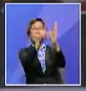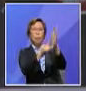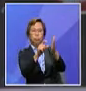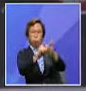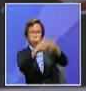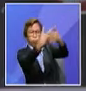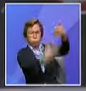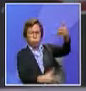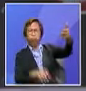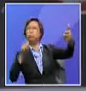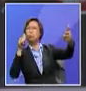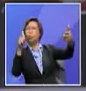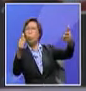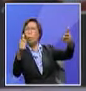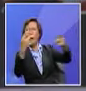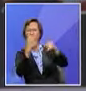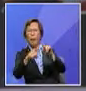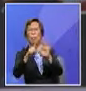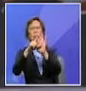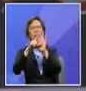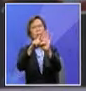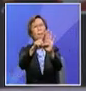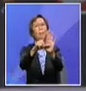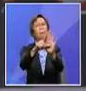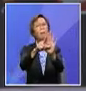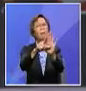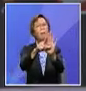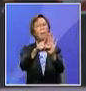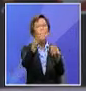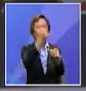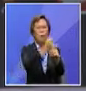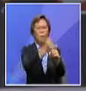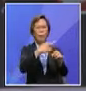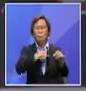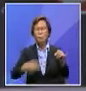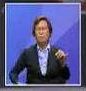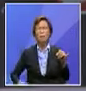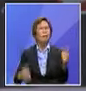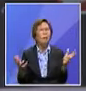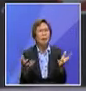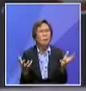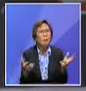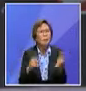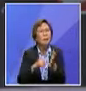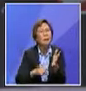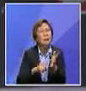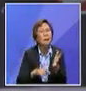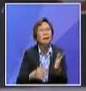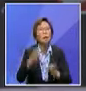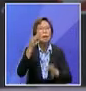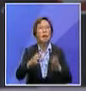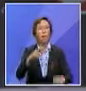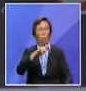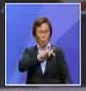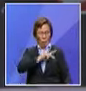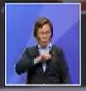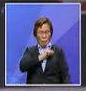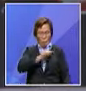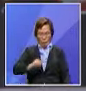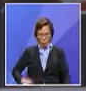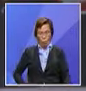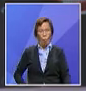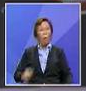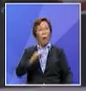sekali. Tetapi lambang institusi raja itu apa dia? Misalnya kalau Tuanku Agong, dia ada